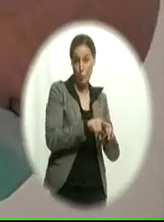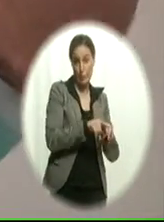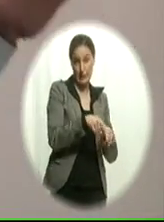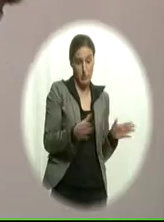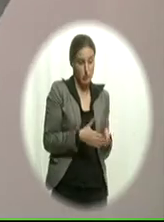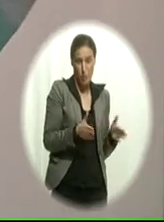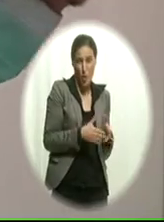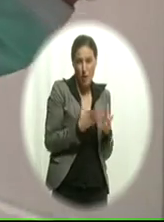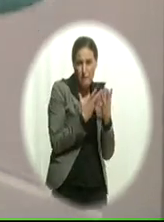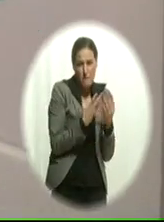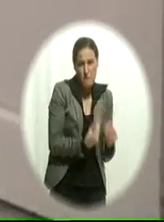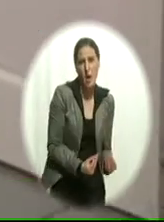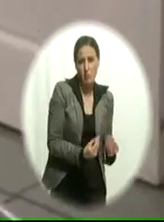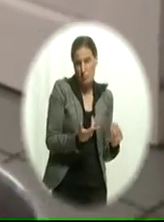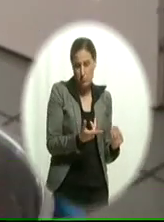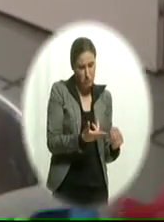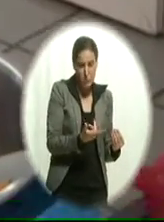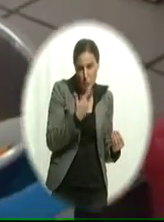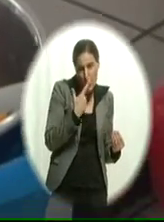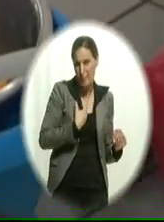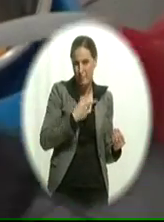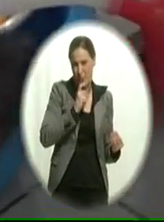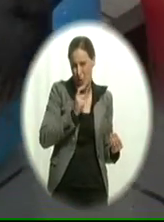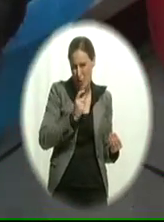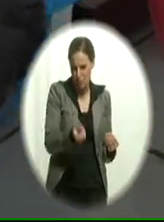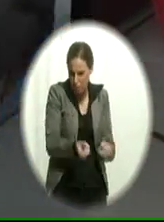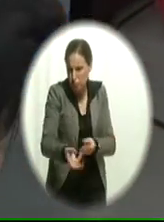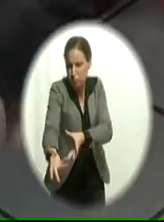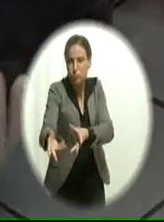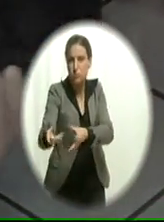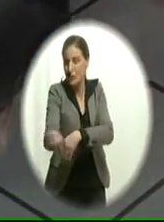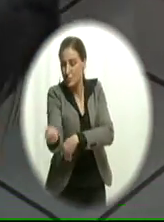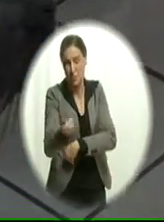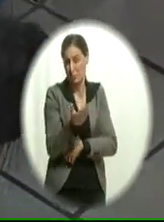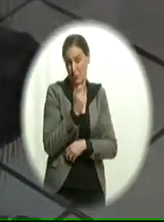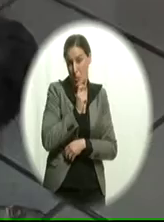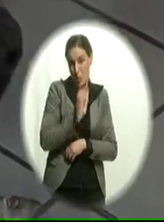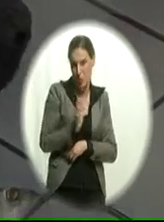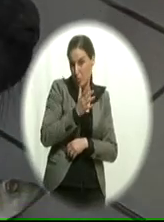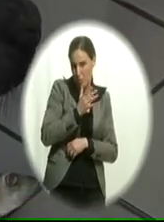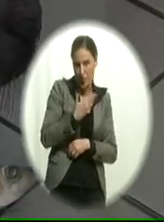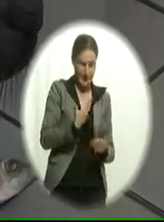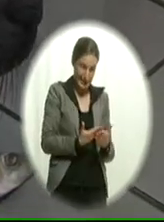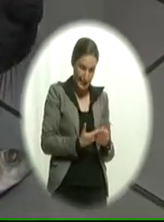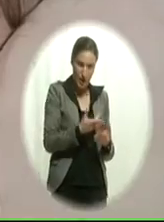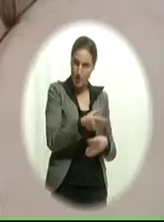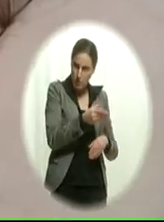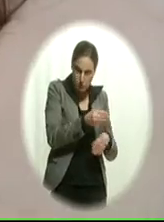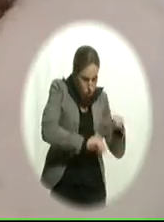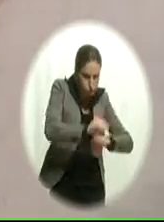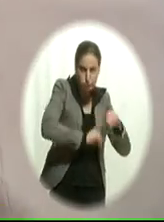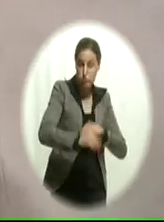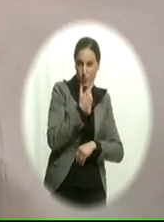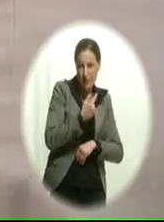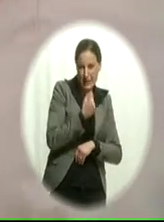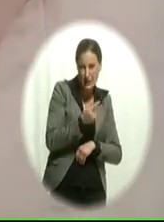Trop affaiblis, ils sont gavés. Une manipulation dangereuse pour les soigneurs, stressante pour les animaux. C'est des animaux sauvages,